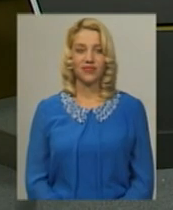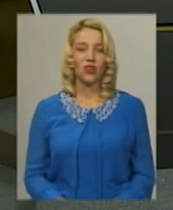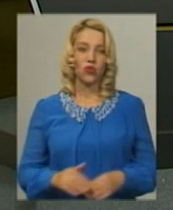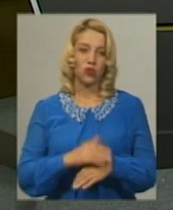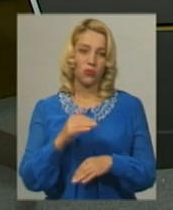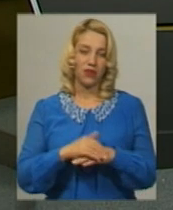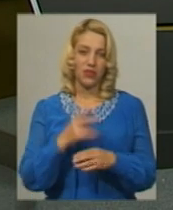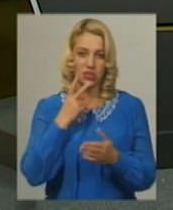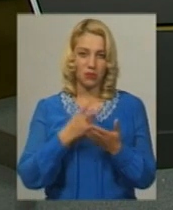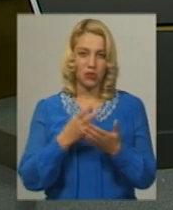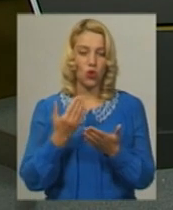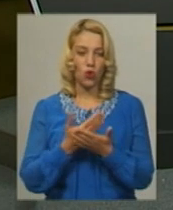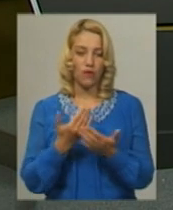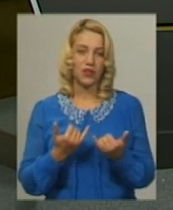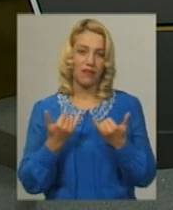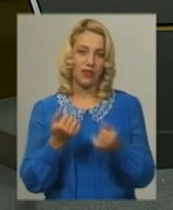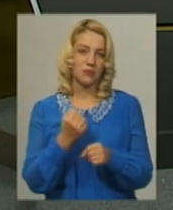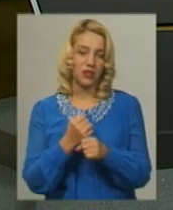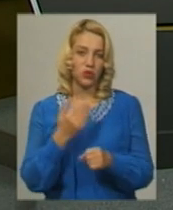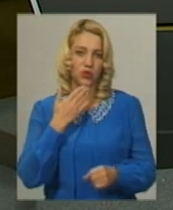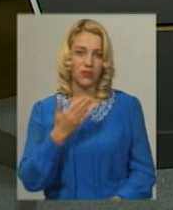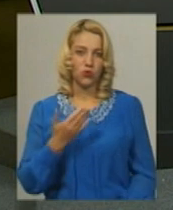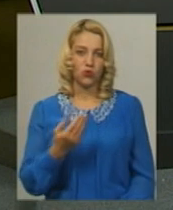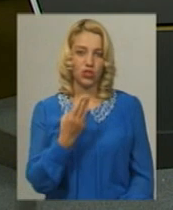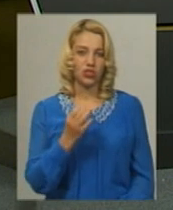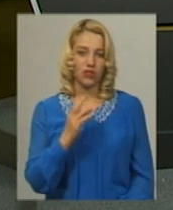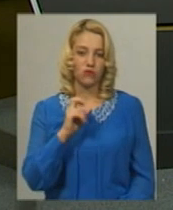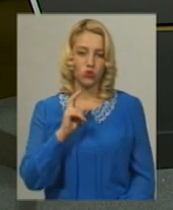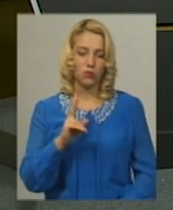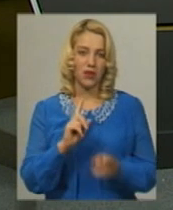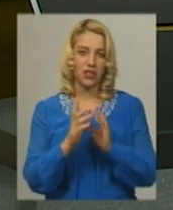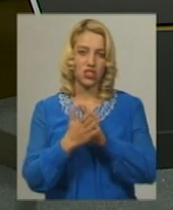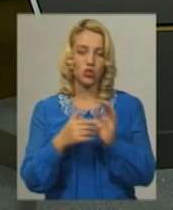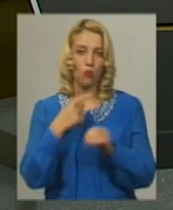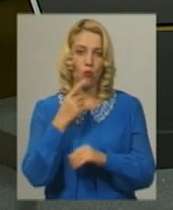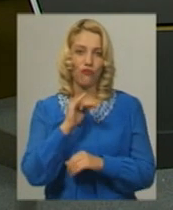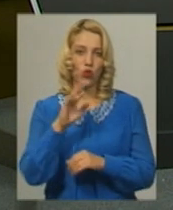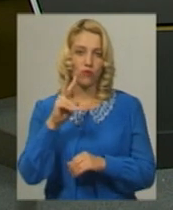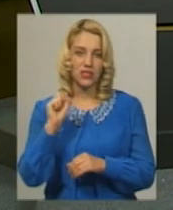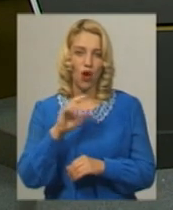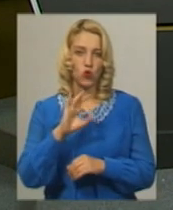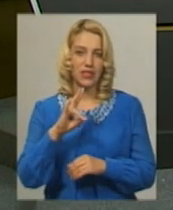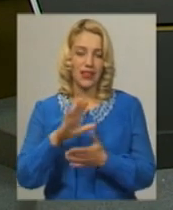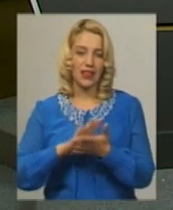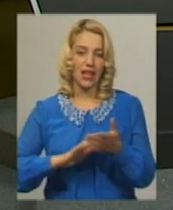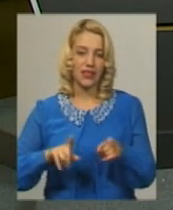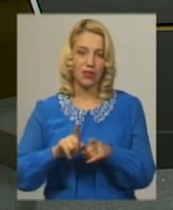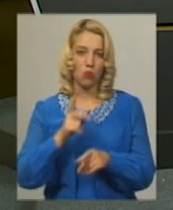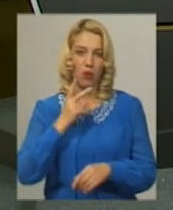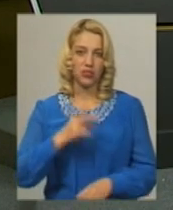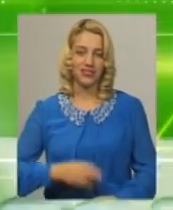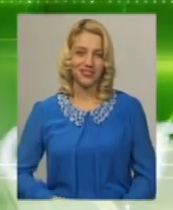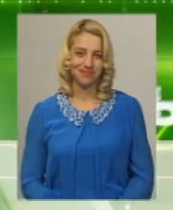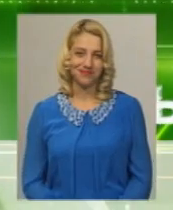Доброго вечора. В ефірі новини. У студії для вас працюють ведуча Катерина Шевчук. На жестову мову перекладає Оксана Фіновська. Далі ви побачите.